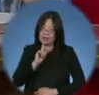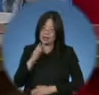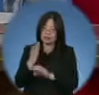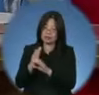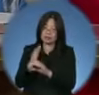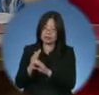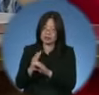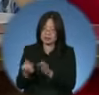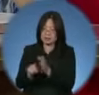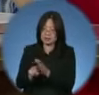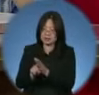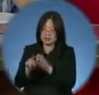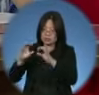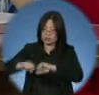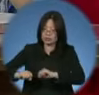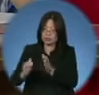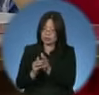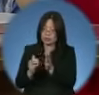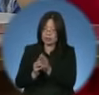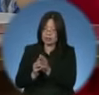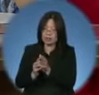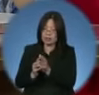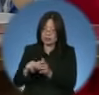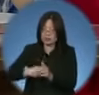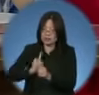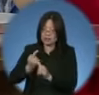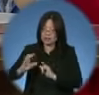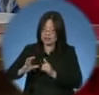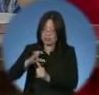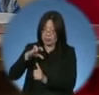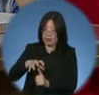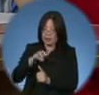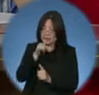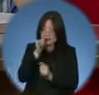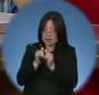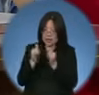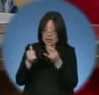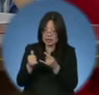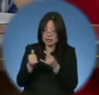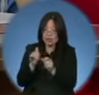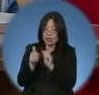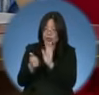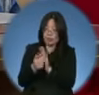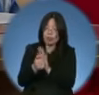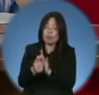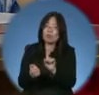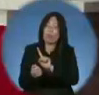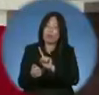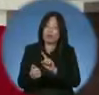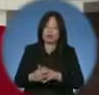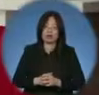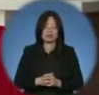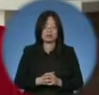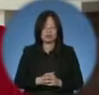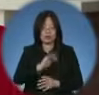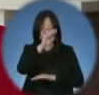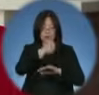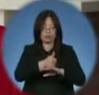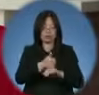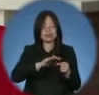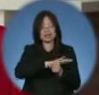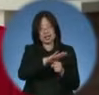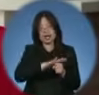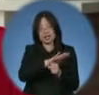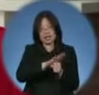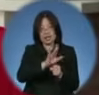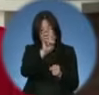그런 믿음이 무너지고 혼자의 세계에 갇혀 있고 이런 사람들한테는 어떤 도움이 있을 수 있을까요? 결국은